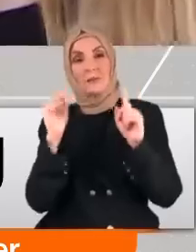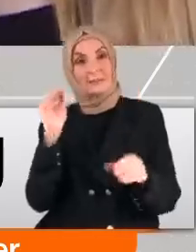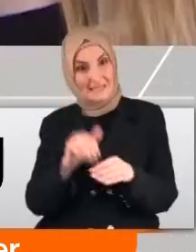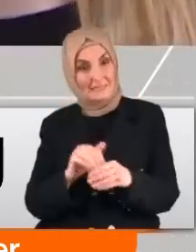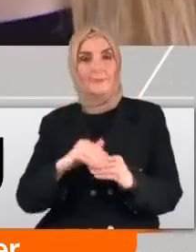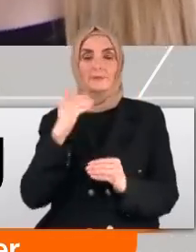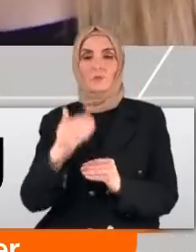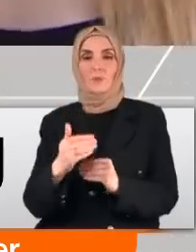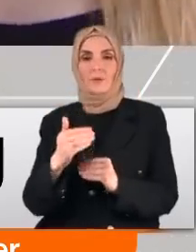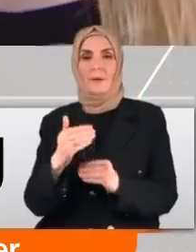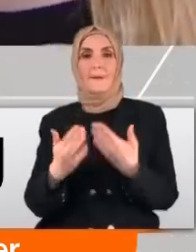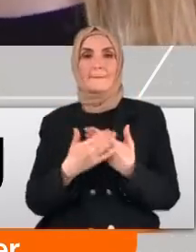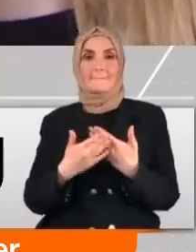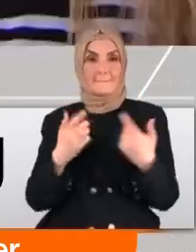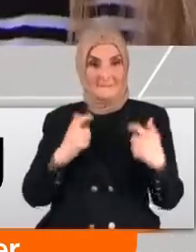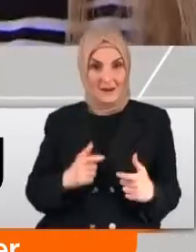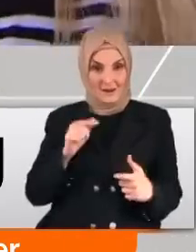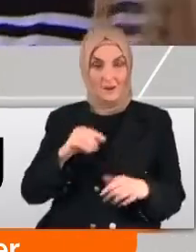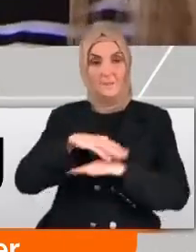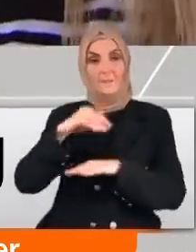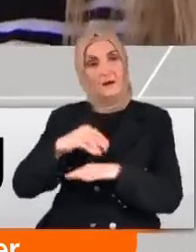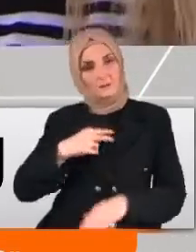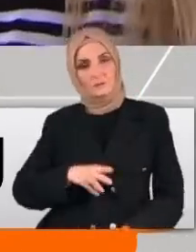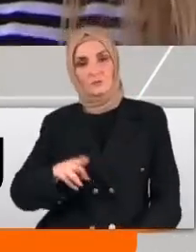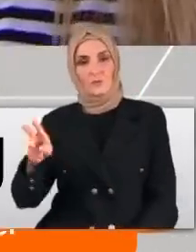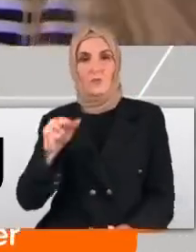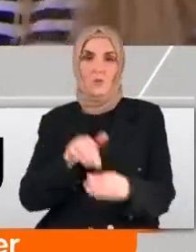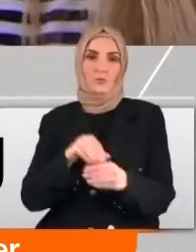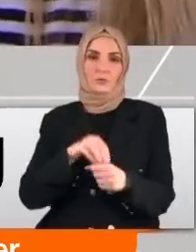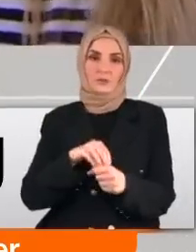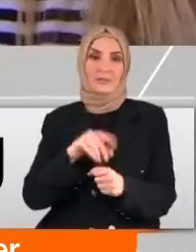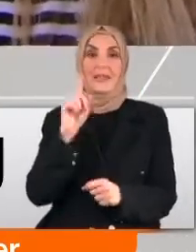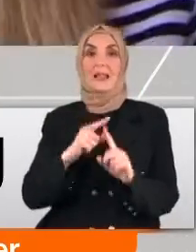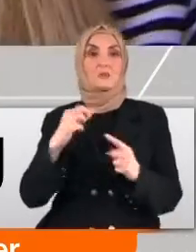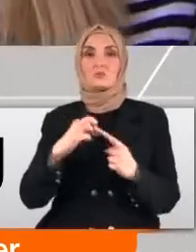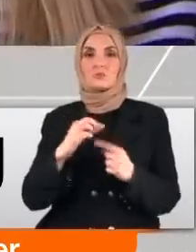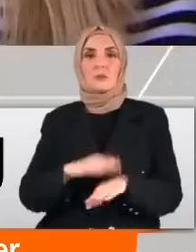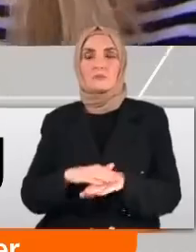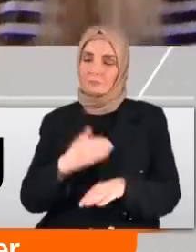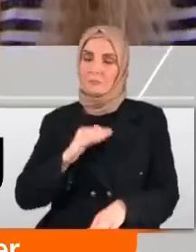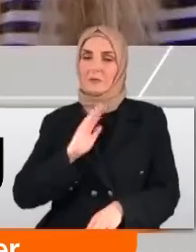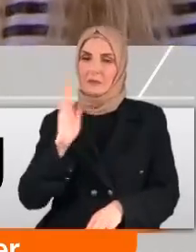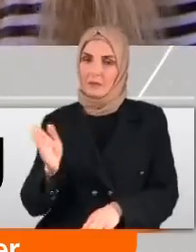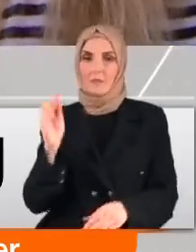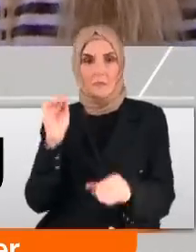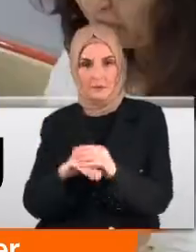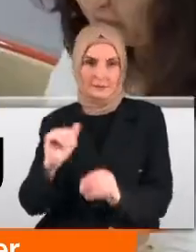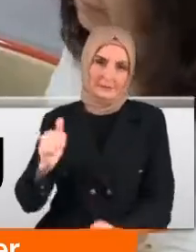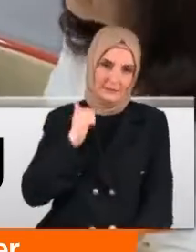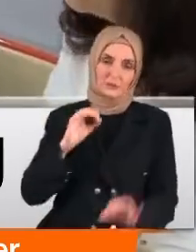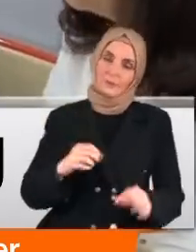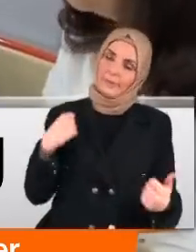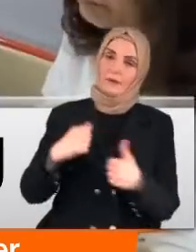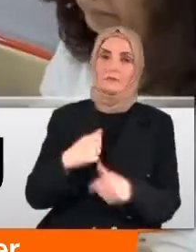sonra. Maraş'tan Mardin'e gideceğim oy kullanmak için. Sadece oy için. Evet. İlk turda ne yapmıştınız? İlk turda da gitmiştim. Yine döndüm. Şimdi tekrar gideceğim.